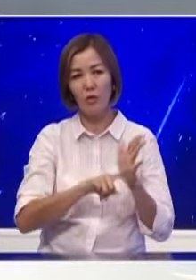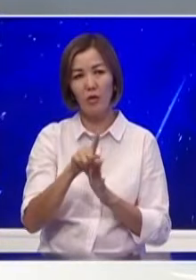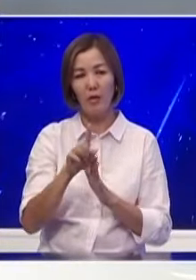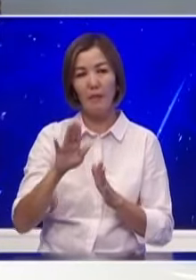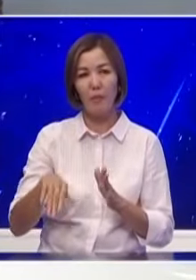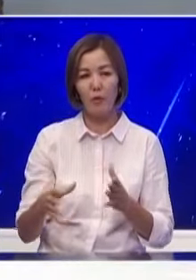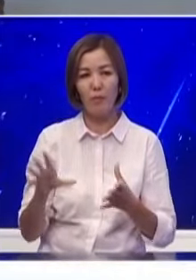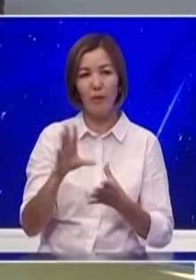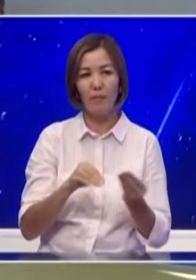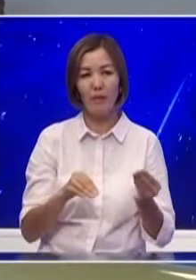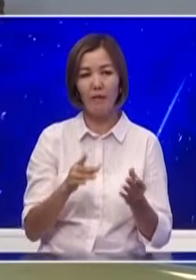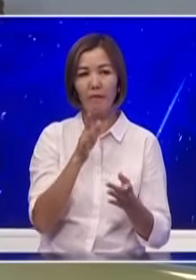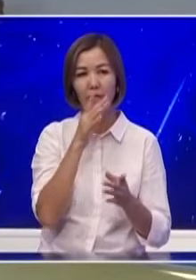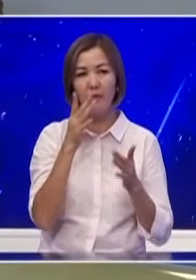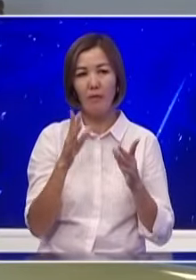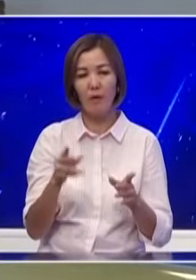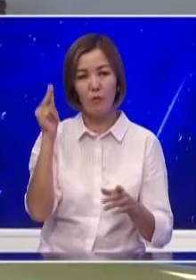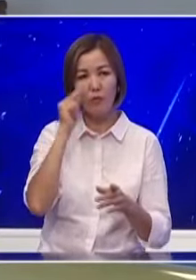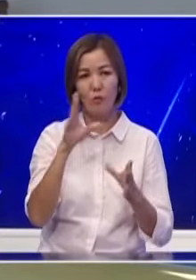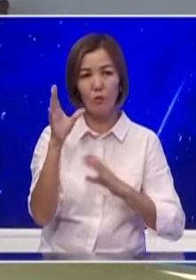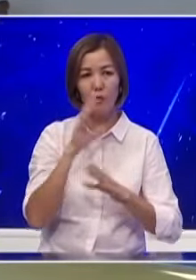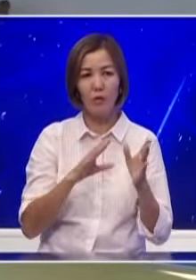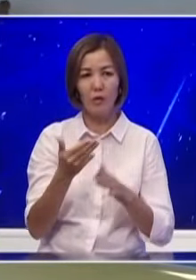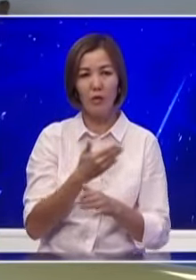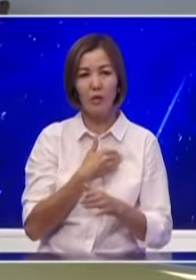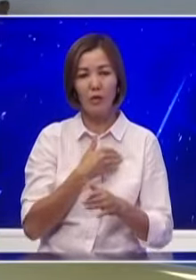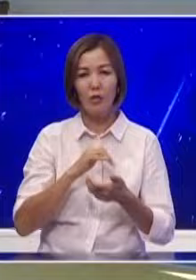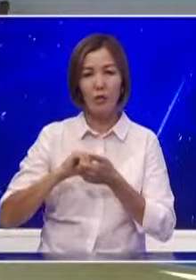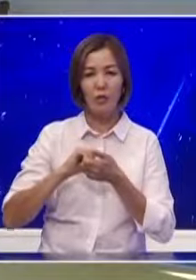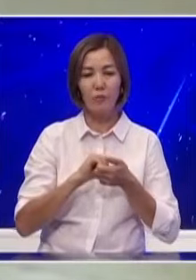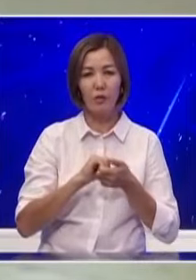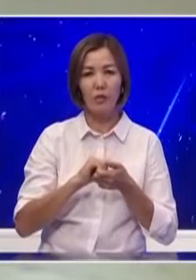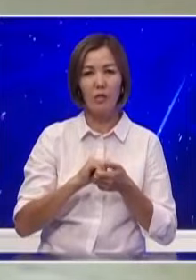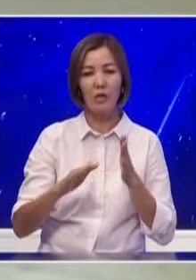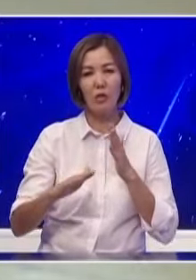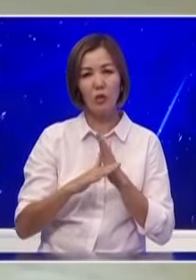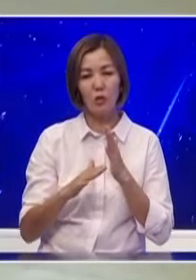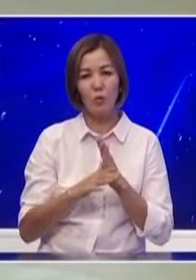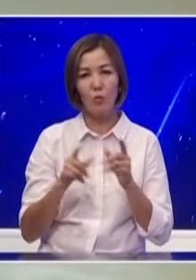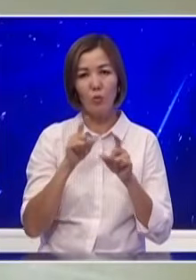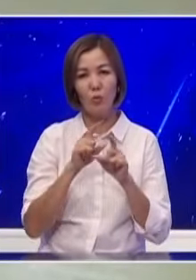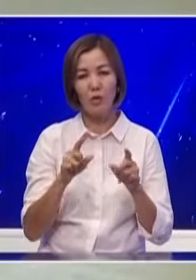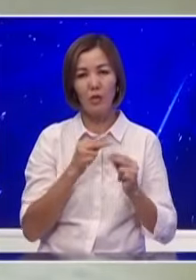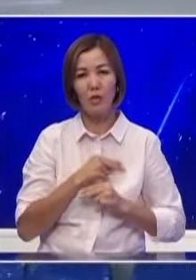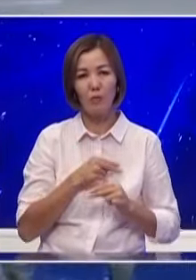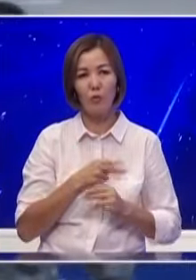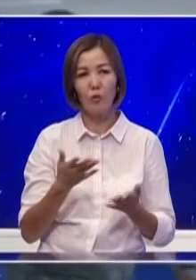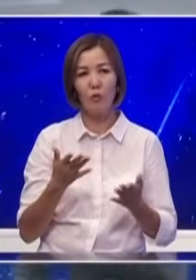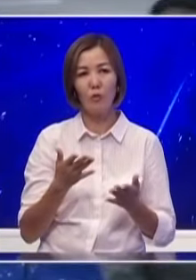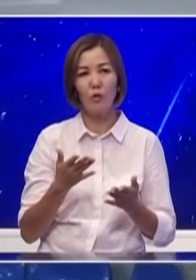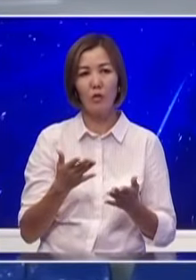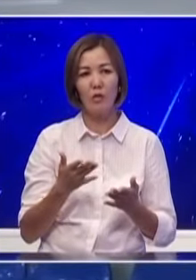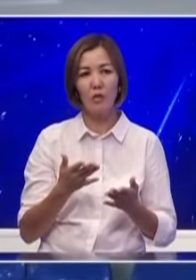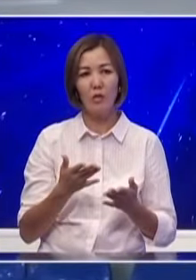Затем во время учебы в университете начал заниматься жекпе-жек и джиу-джитсу. В органах работаю с 2016 года, в